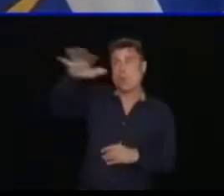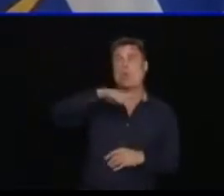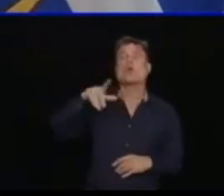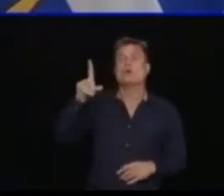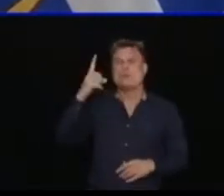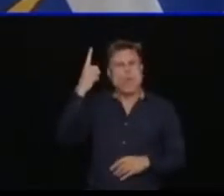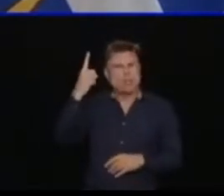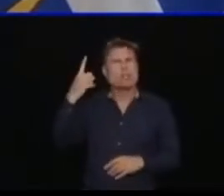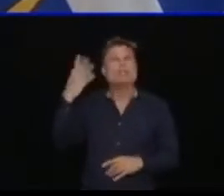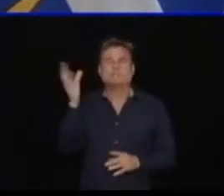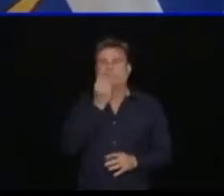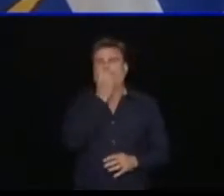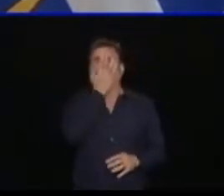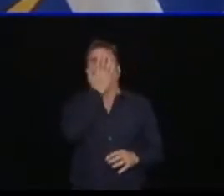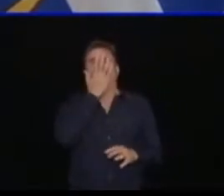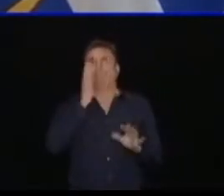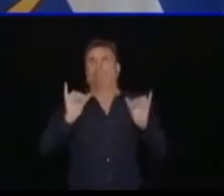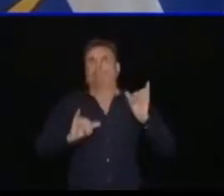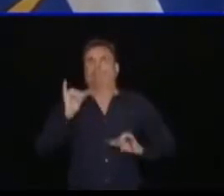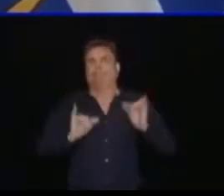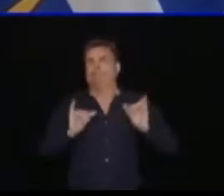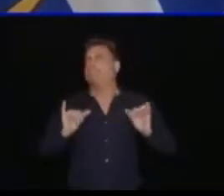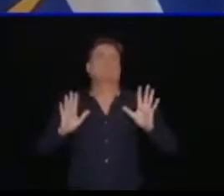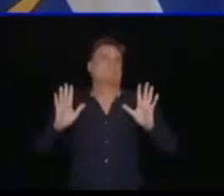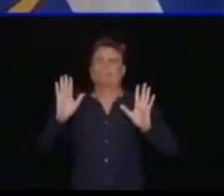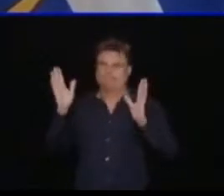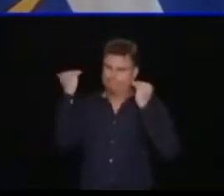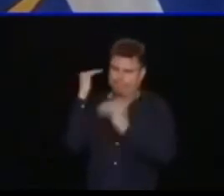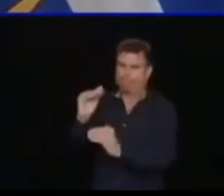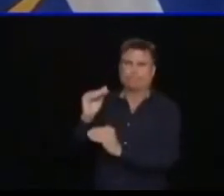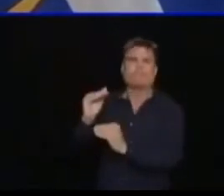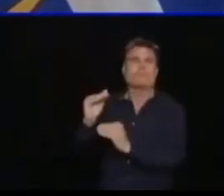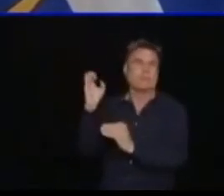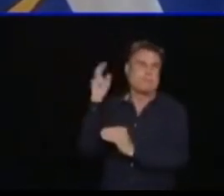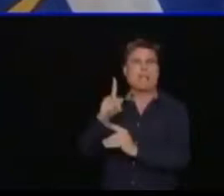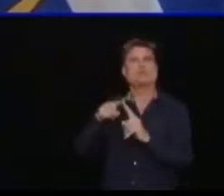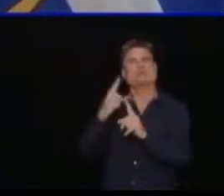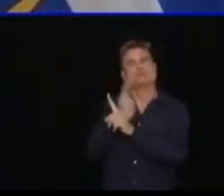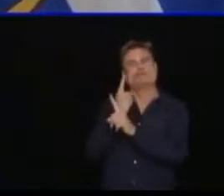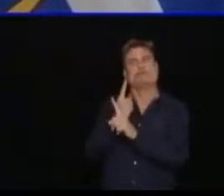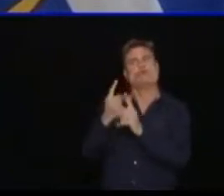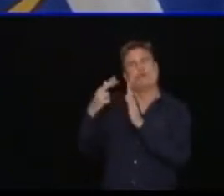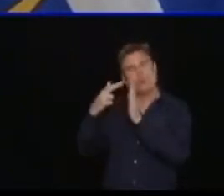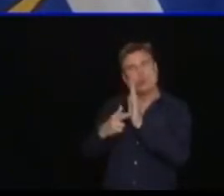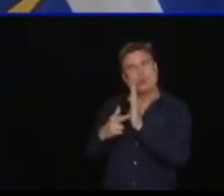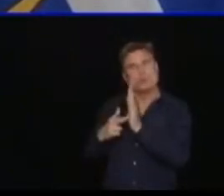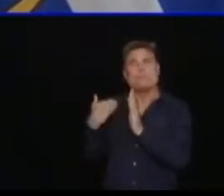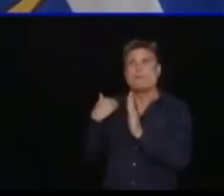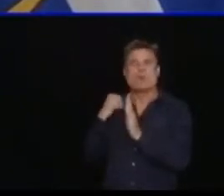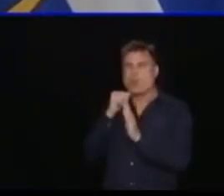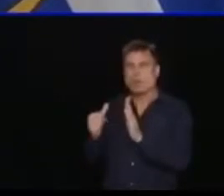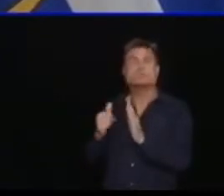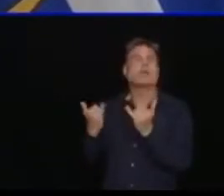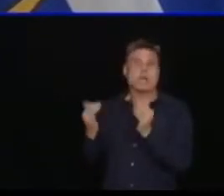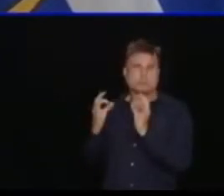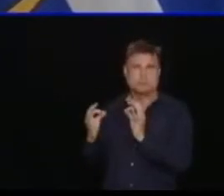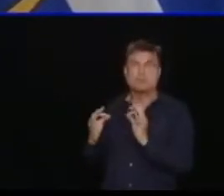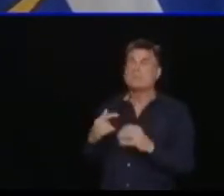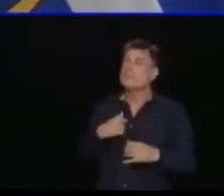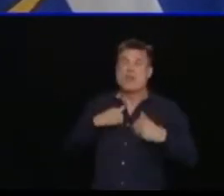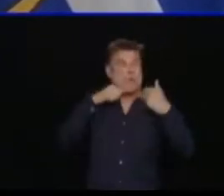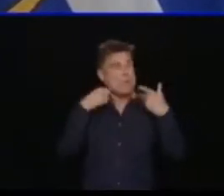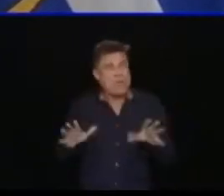们必须要时刻小心。我们如果旅行的话也要好小心。我们也看到